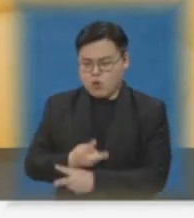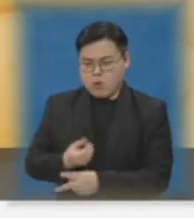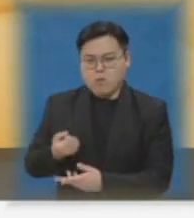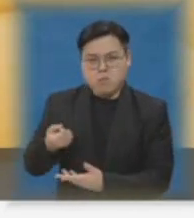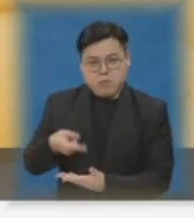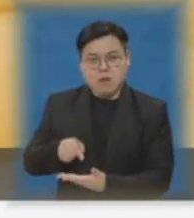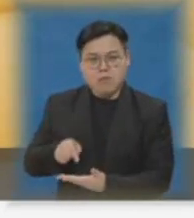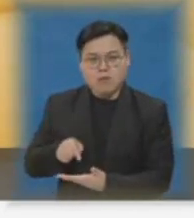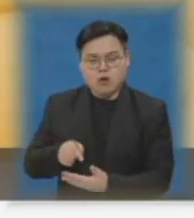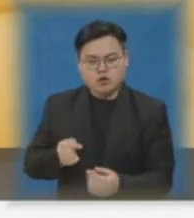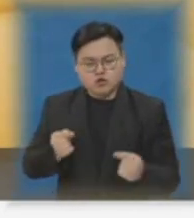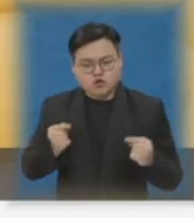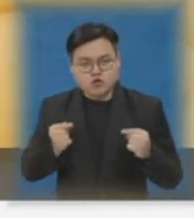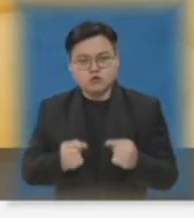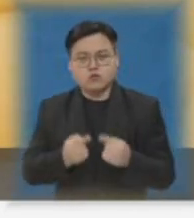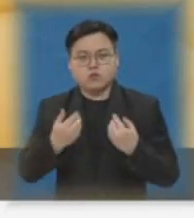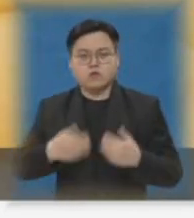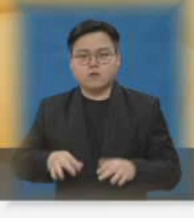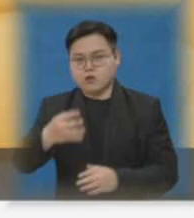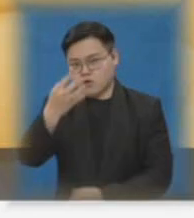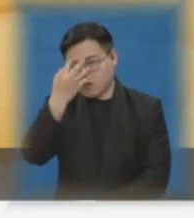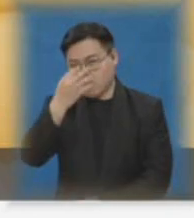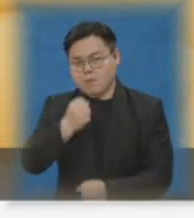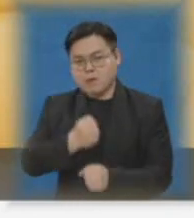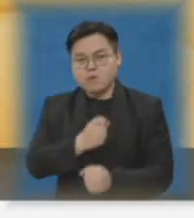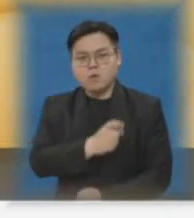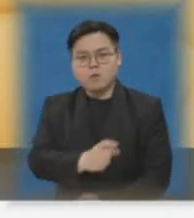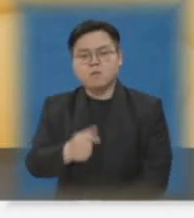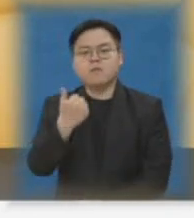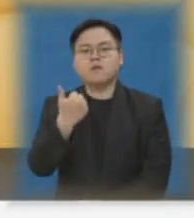байхад зөрчсөн төрийн албаа агчд хин хин байна.